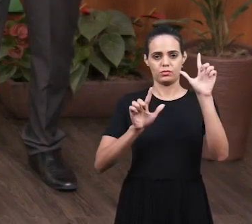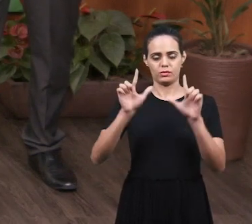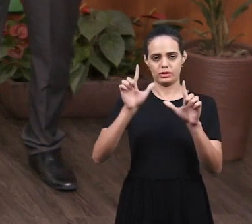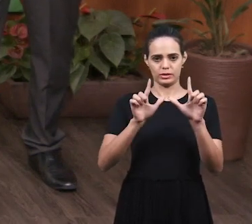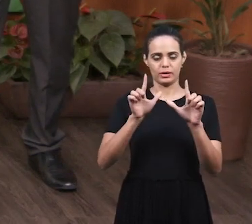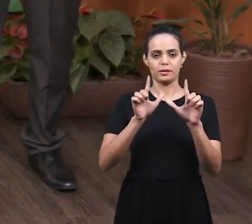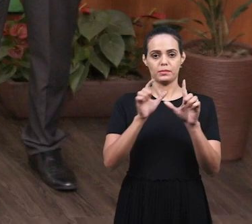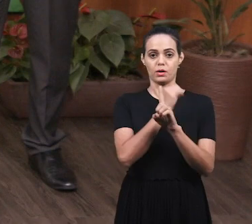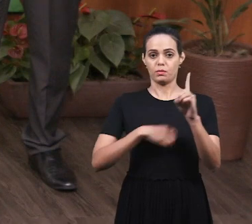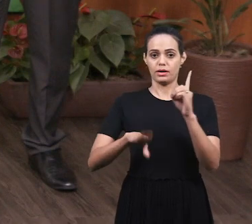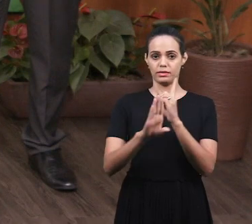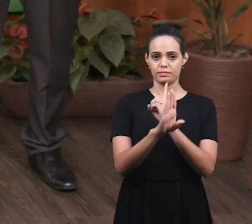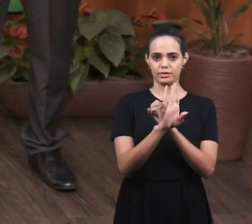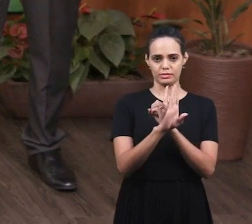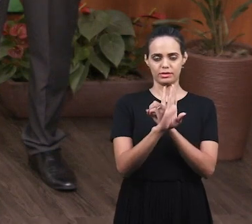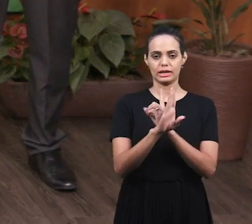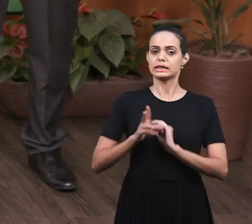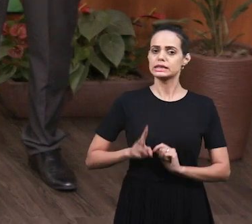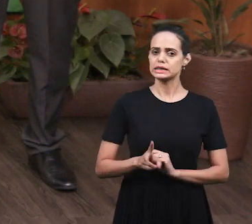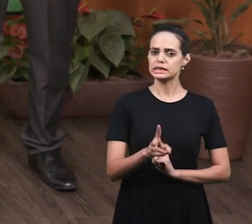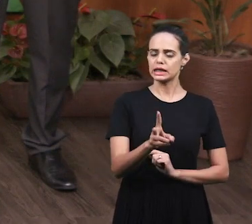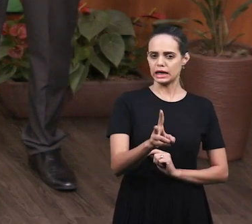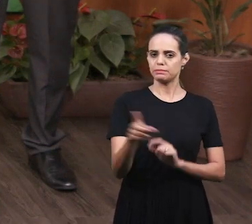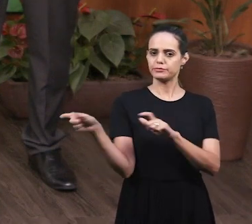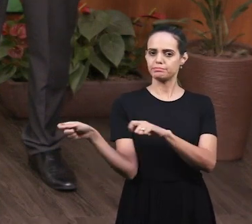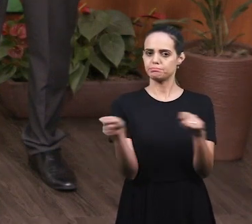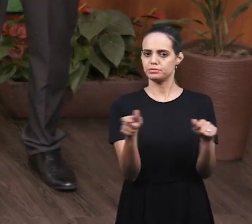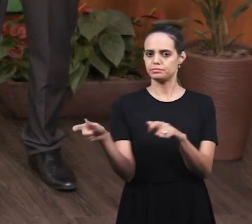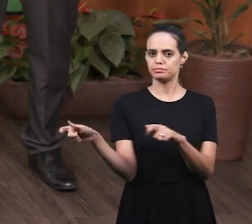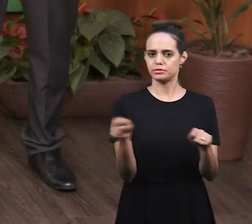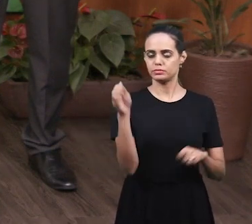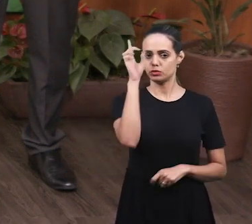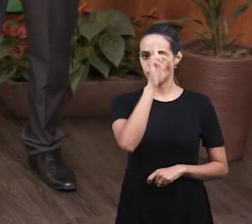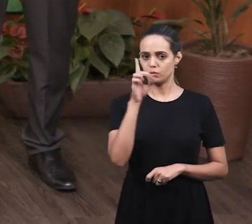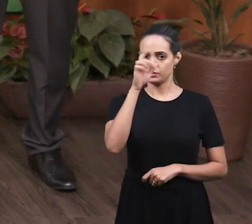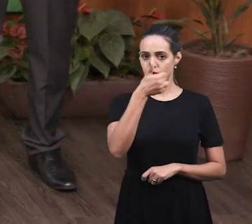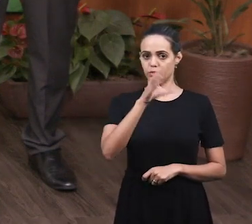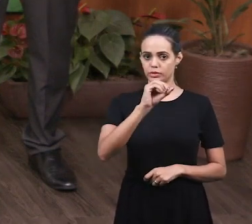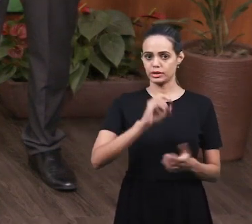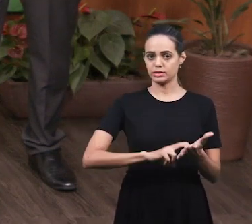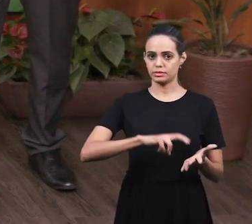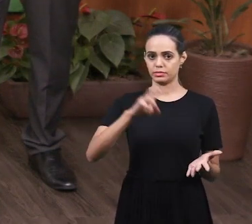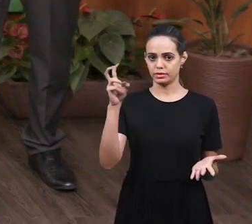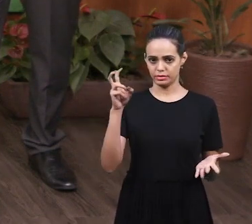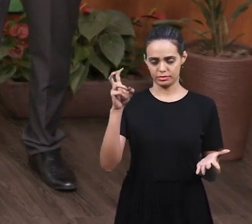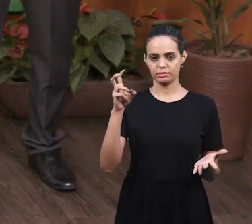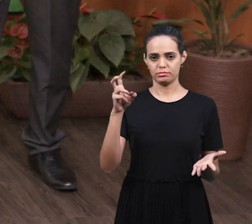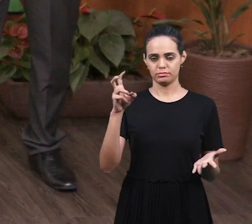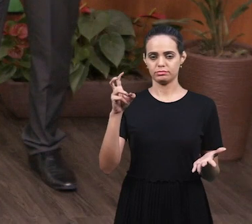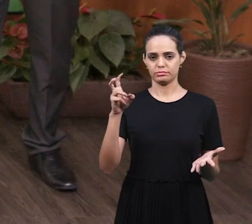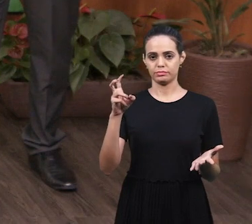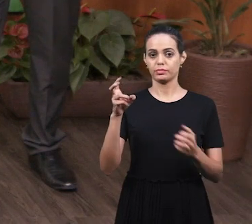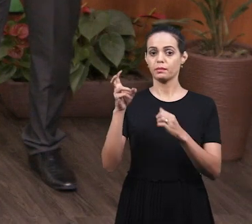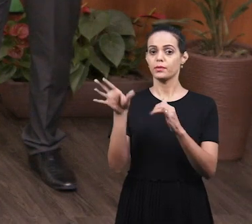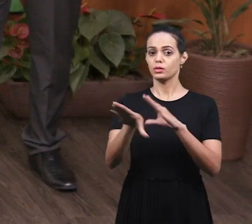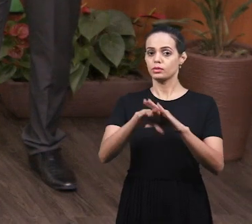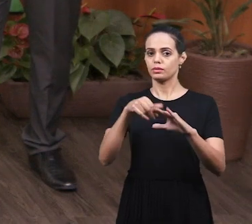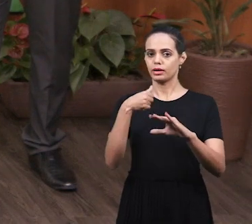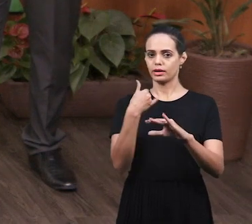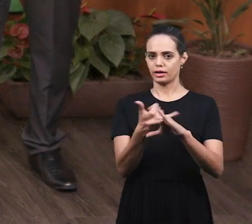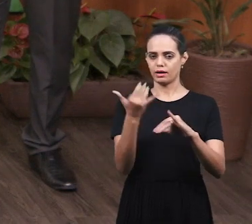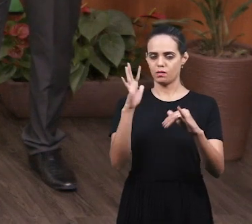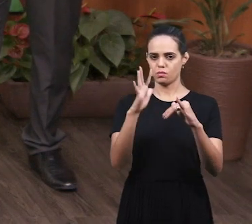Maranatha, qui se passe tous les dimanches à 10h du matin par notre